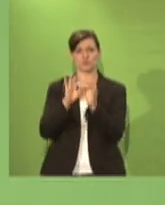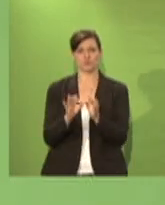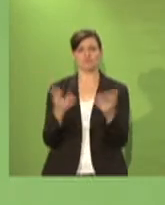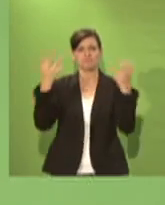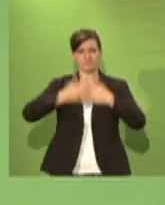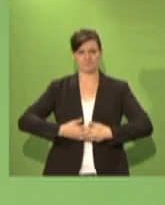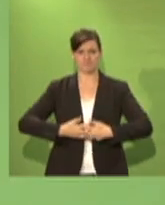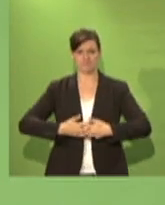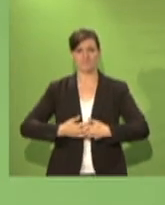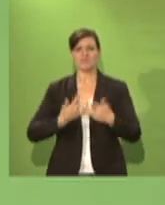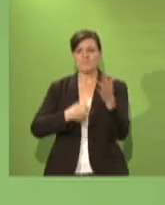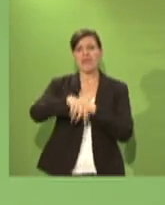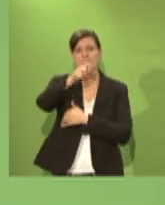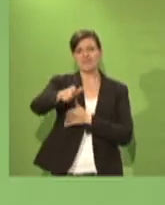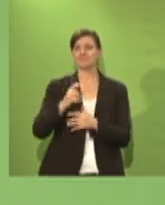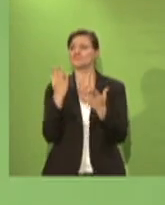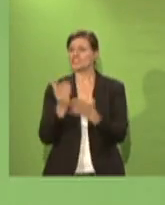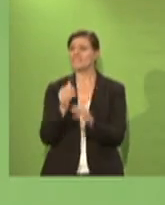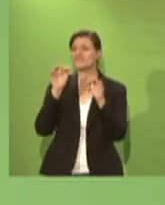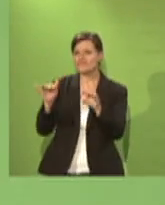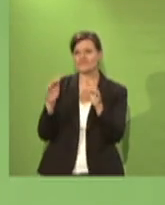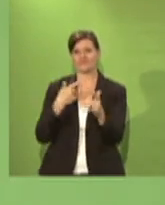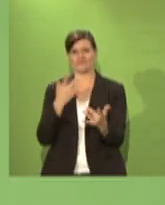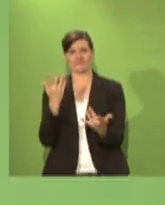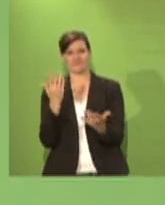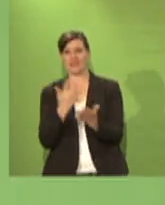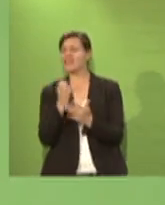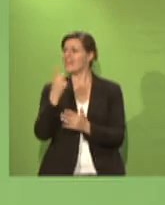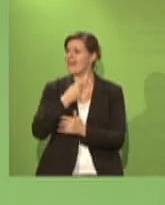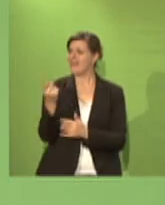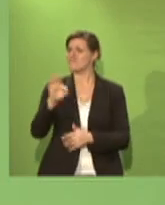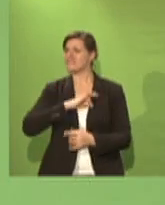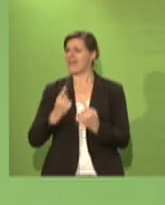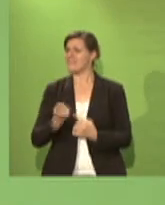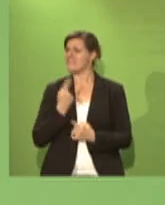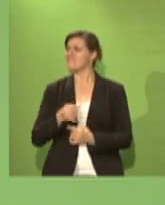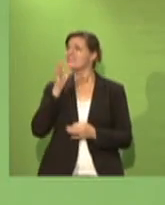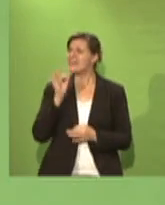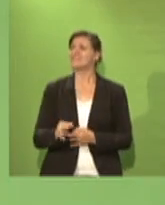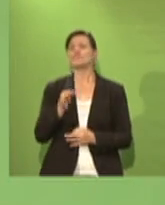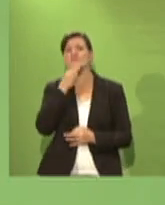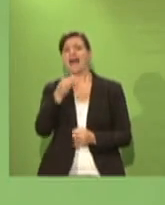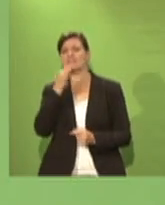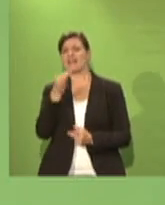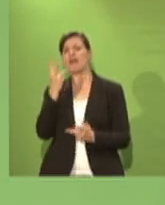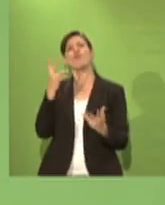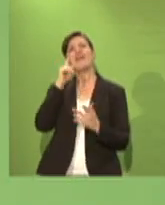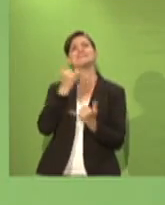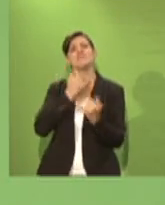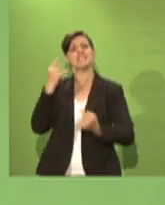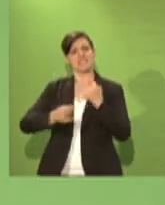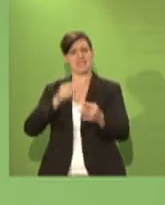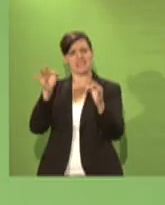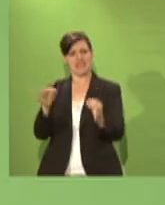damit überzeugen, beispielsweise das Münsterland, dass wir nicht nur die richtigen Fragen stellen, sondern auch die Konzepte haben und auch die Wege dahin zu kommen, nämlich durch mehr